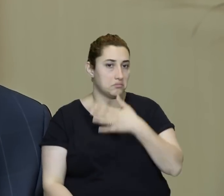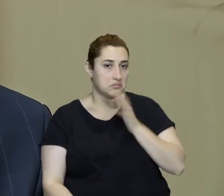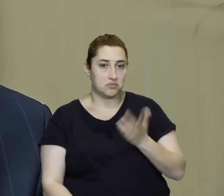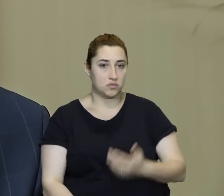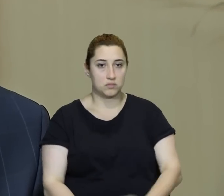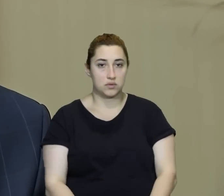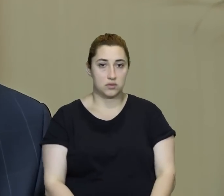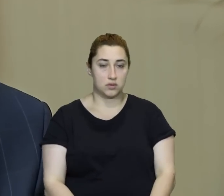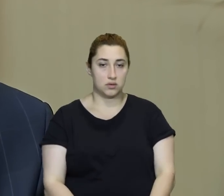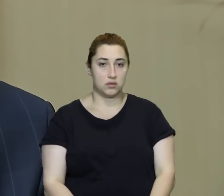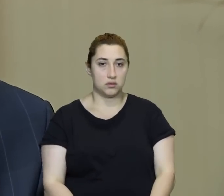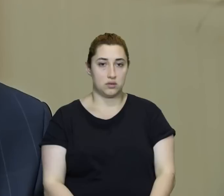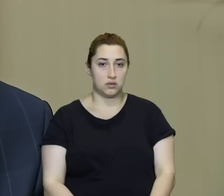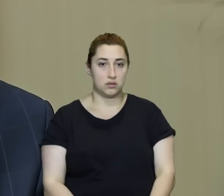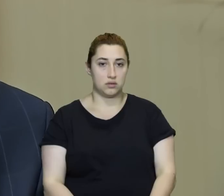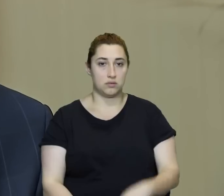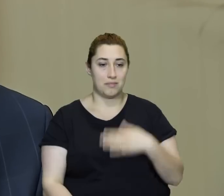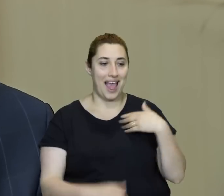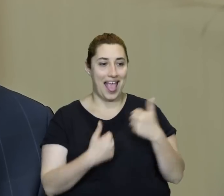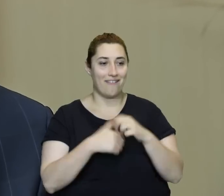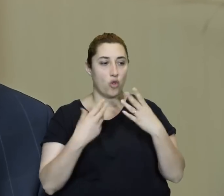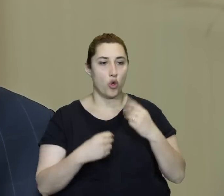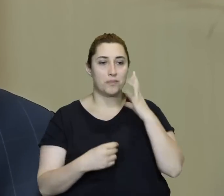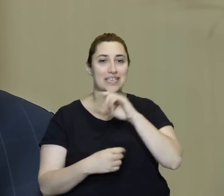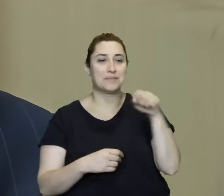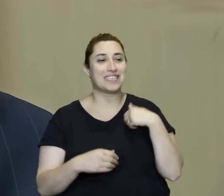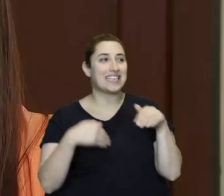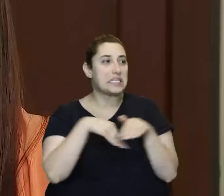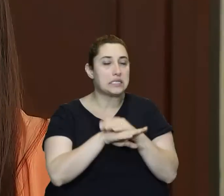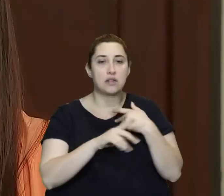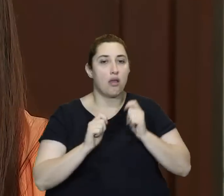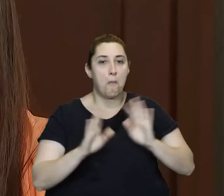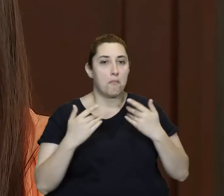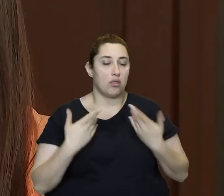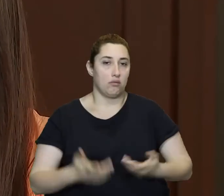Bilmem. Yani ben evli olduğumuzu kimseden saklamıyorum ki.